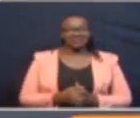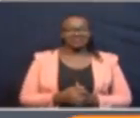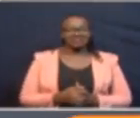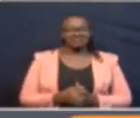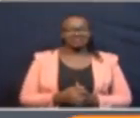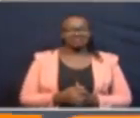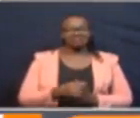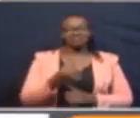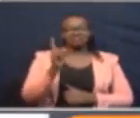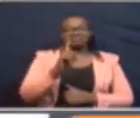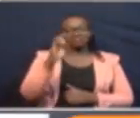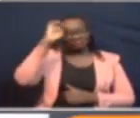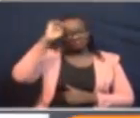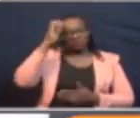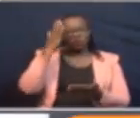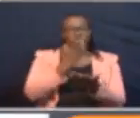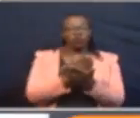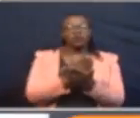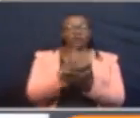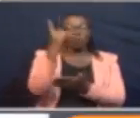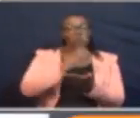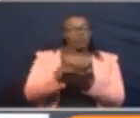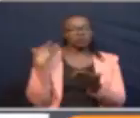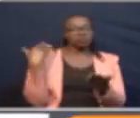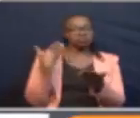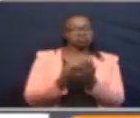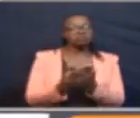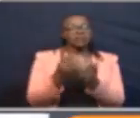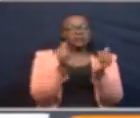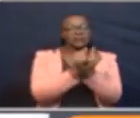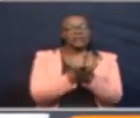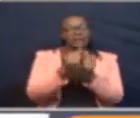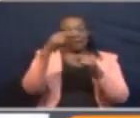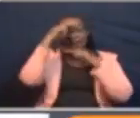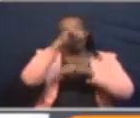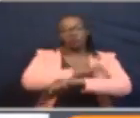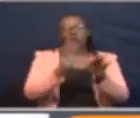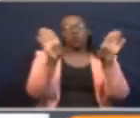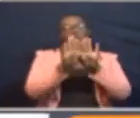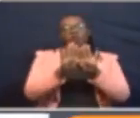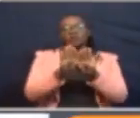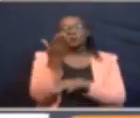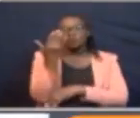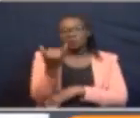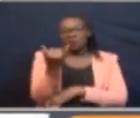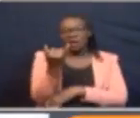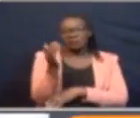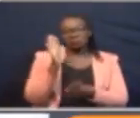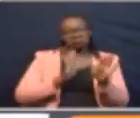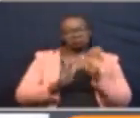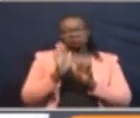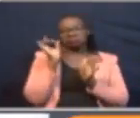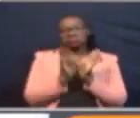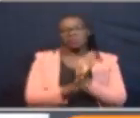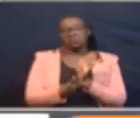Wizara ya Elimu imethibitisha kuwa katika kipindi cha wiki moja iliyopita shule 10 za upili zimefungwa kwa sababu ya utovu wa usalama, huku 7 kati